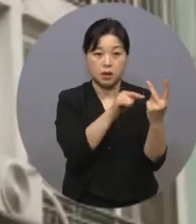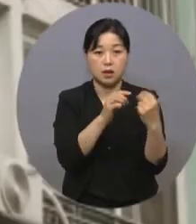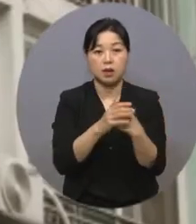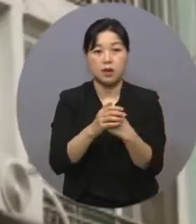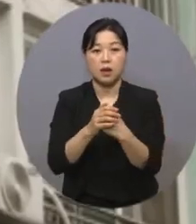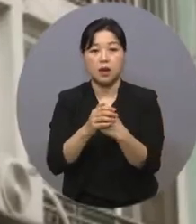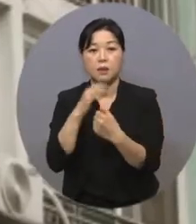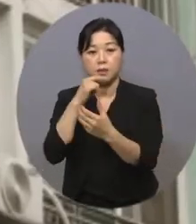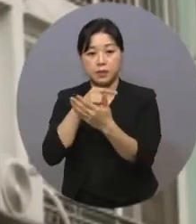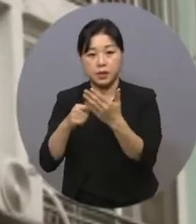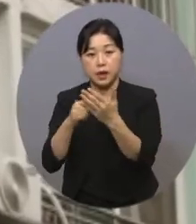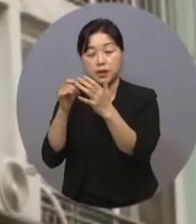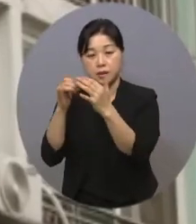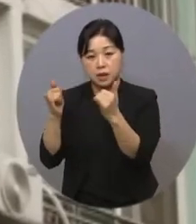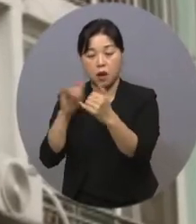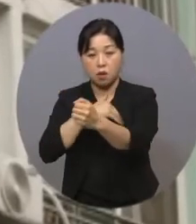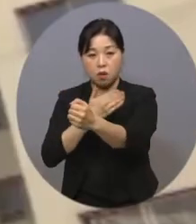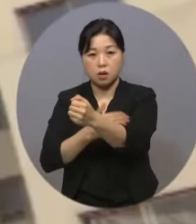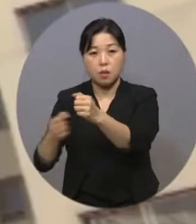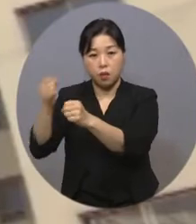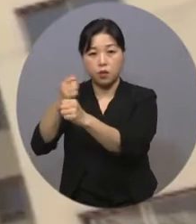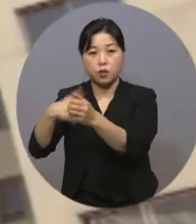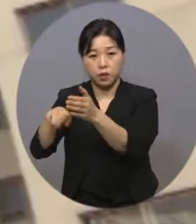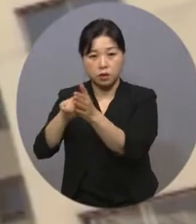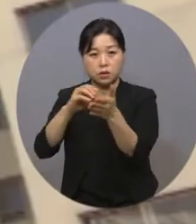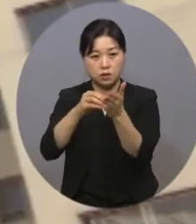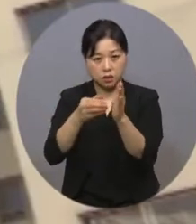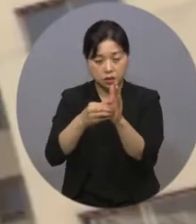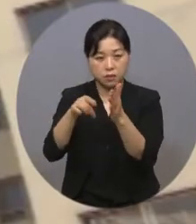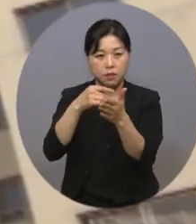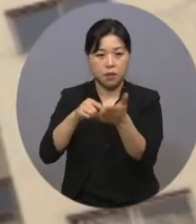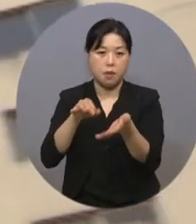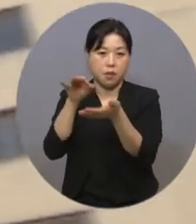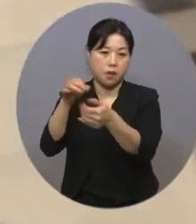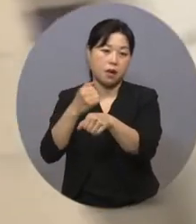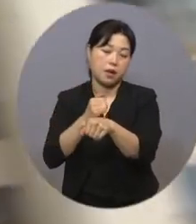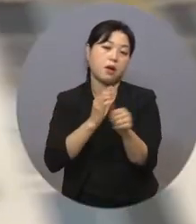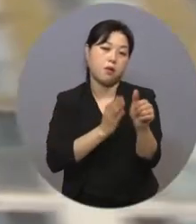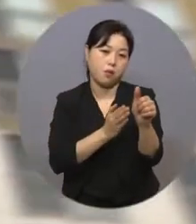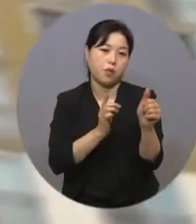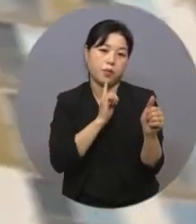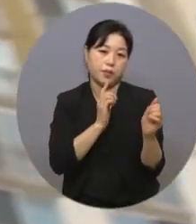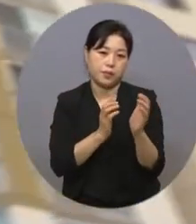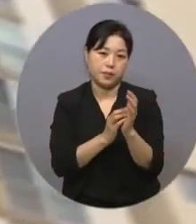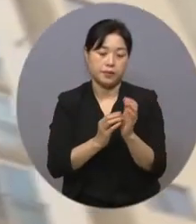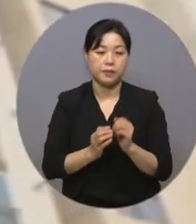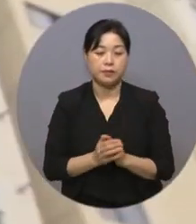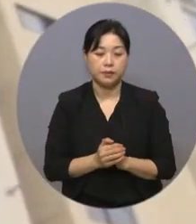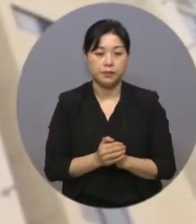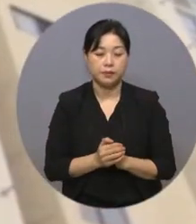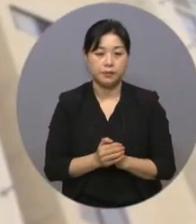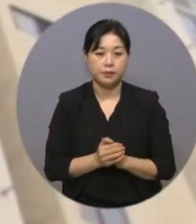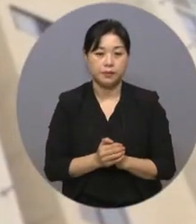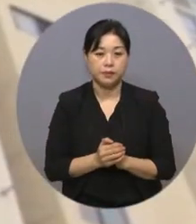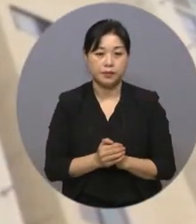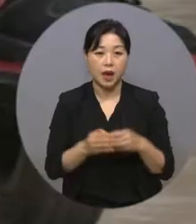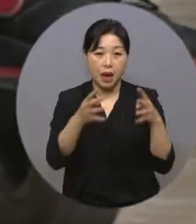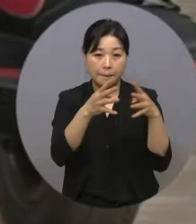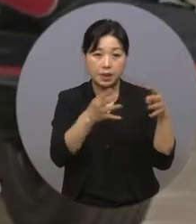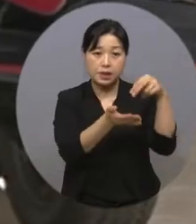권리 회복을 위한 적절한 배상을 할 것을 권고했습니다. 한편 피진정인 측은 해당 권고에